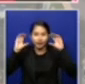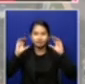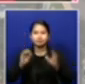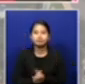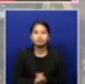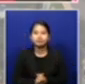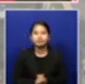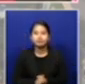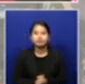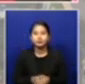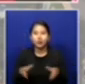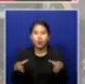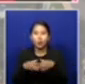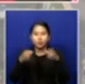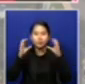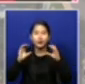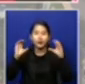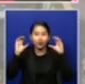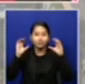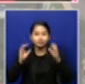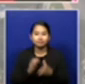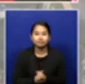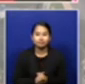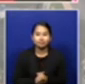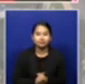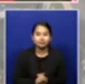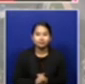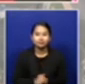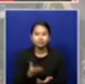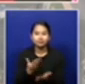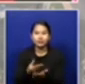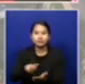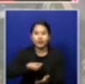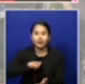ข้าราชการนั้นจะไม่ได้รับเงินเยียว